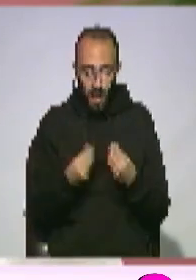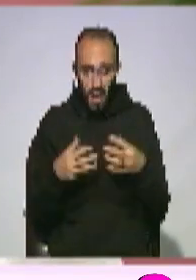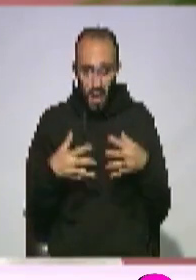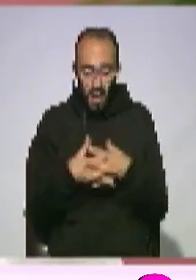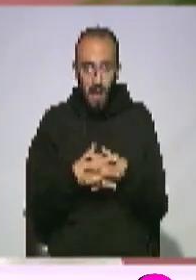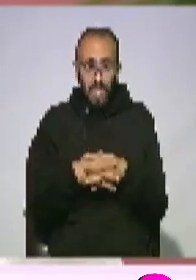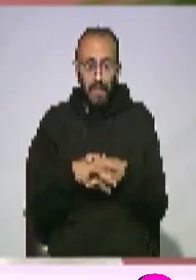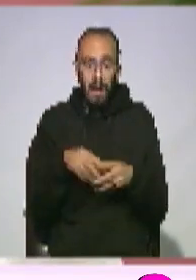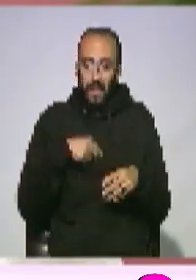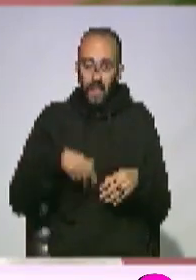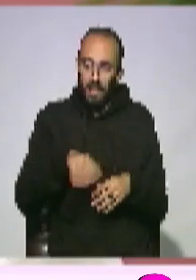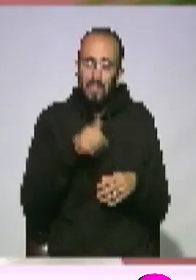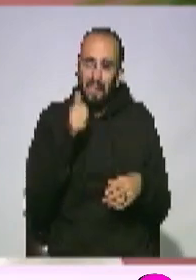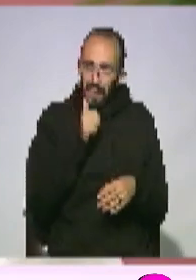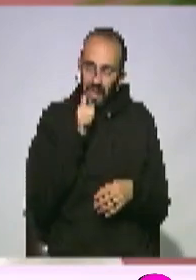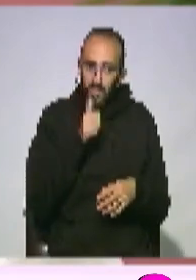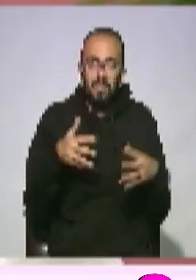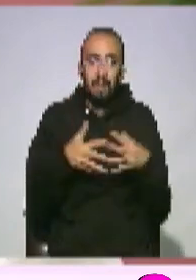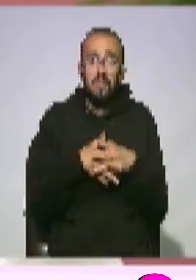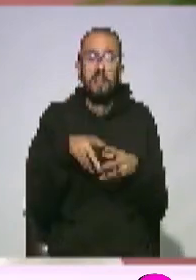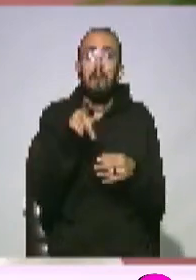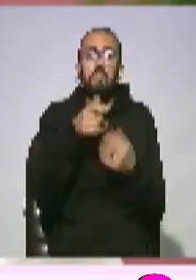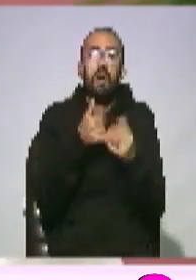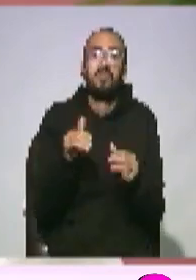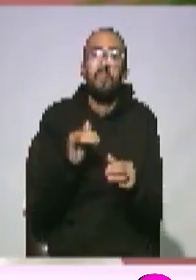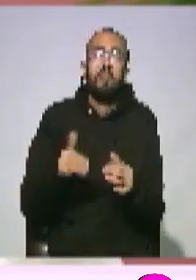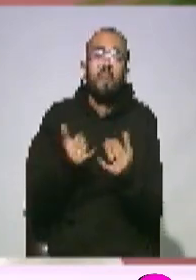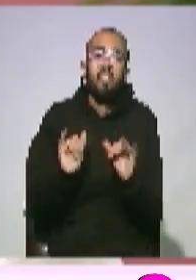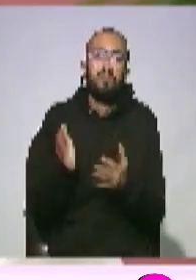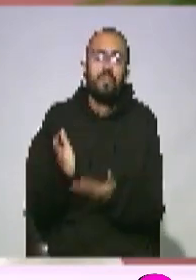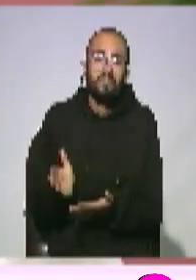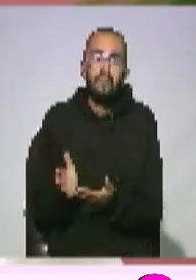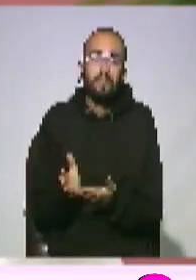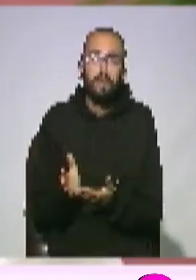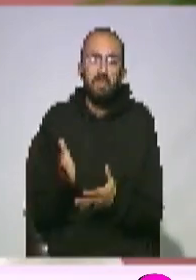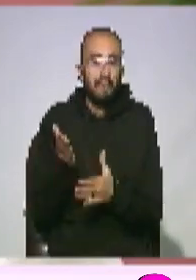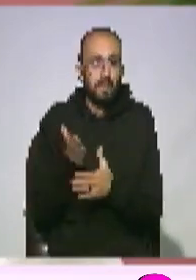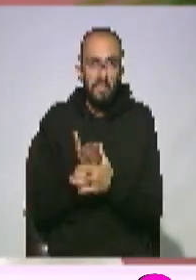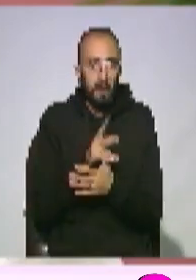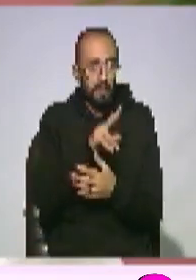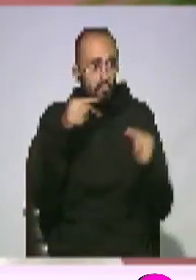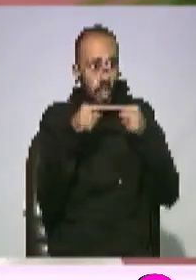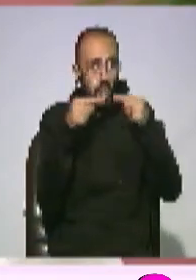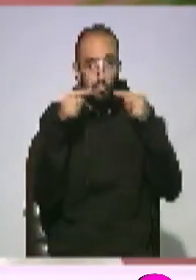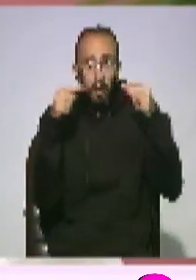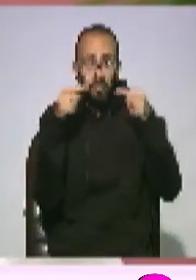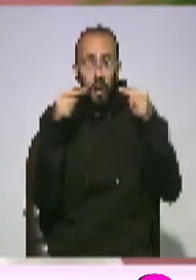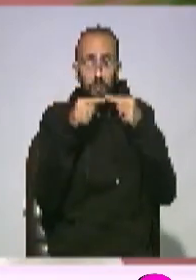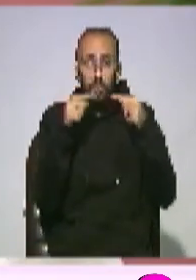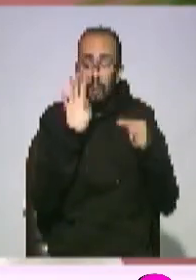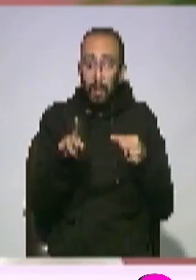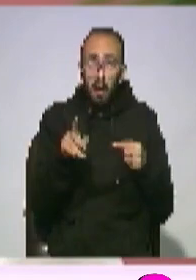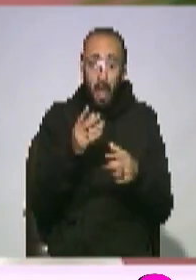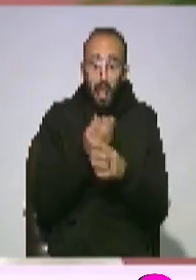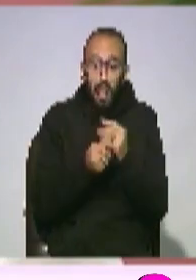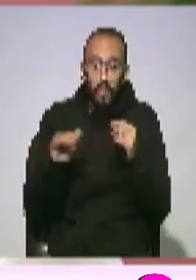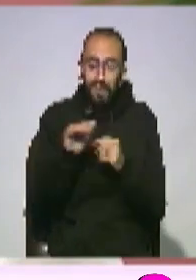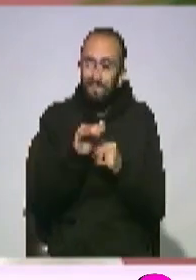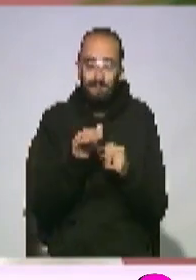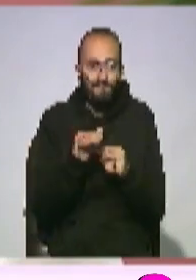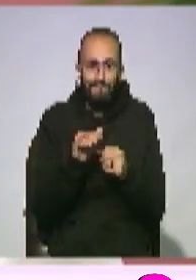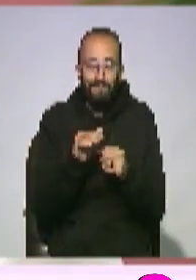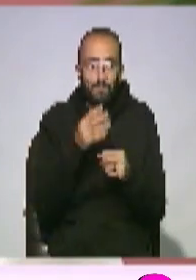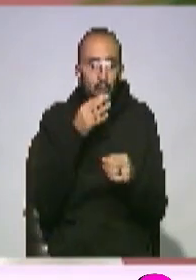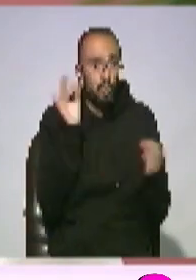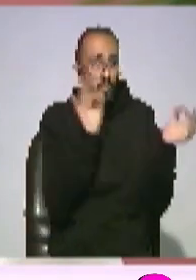لك اصل احنا بنتحامل عشان خاطر الاولاد، بالعكس انتوا دمرتوا الاولاد يا جماعه، بان انتوا طول النهار تتخانقوا، طول النهار تجرحوا في بعض، طول